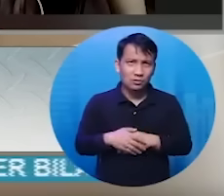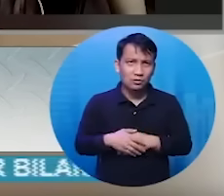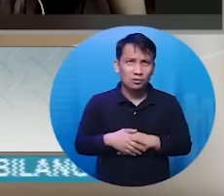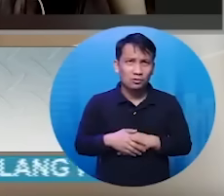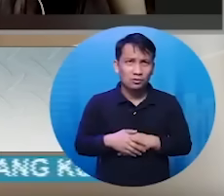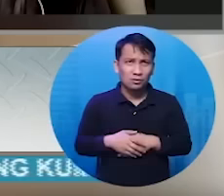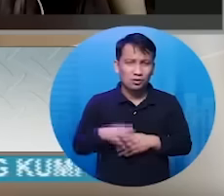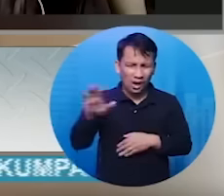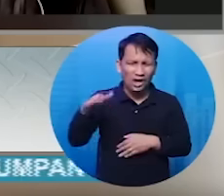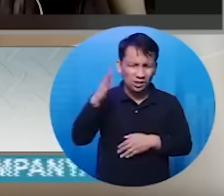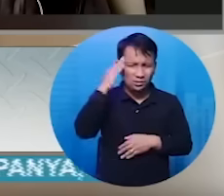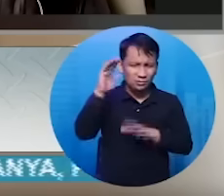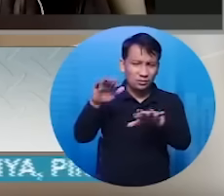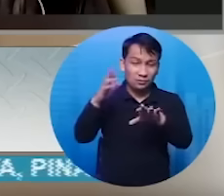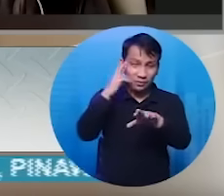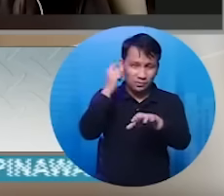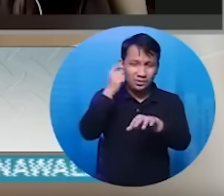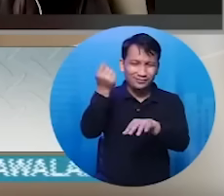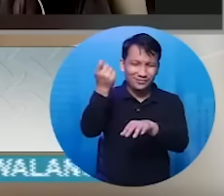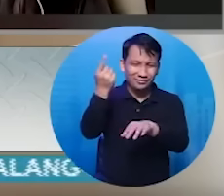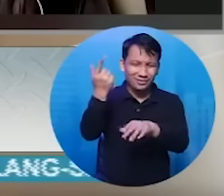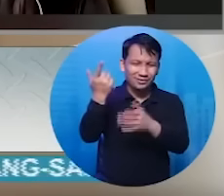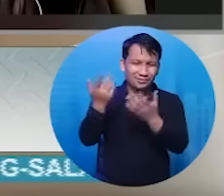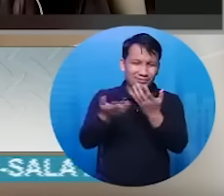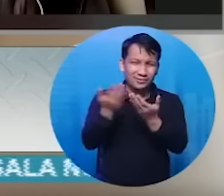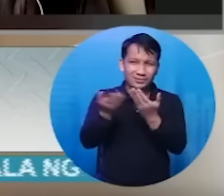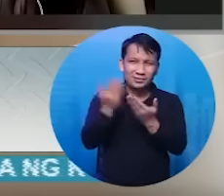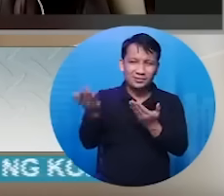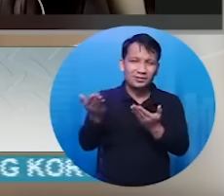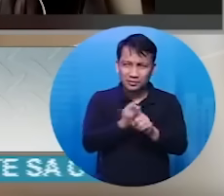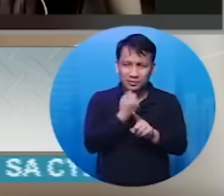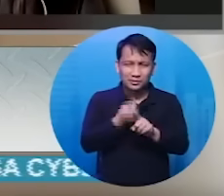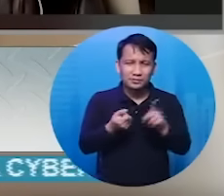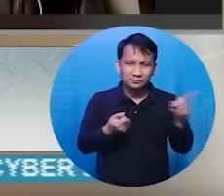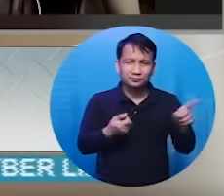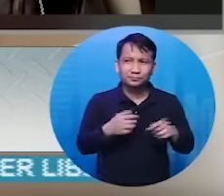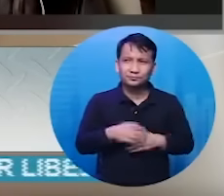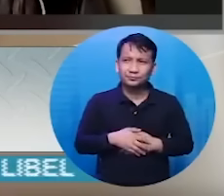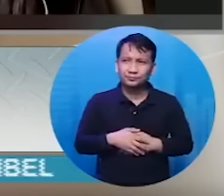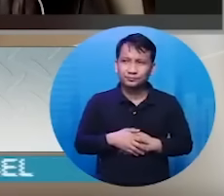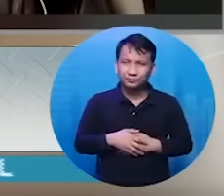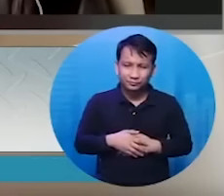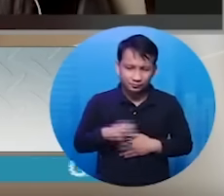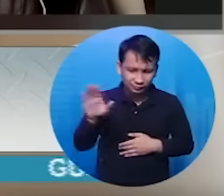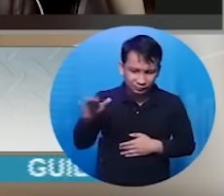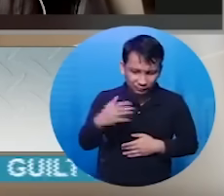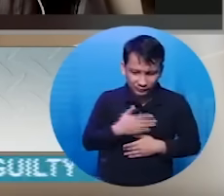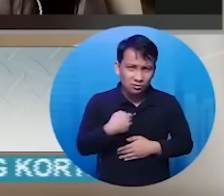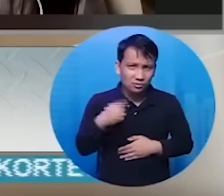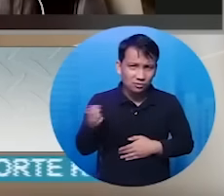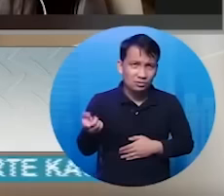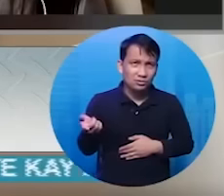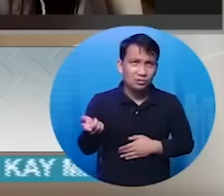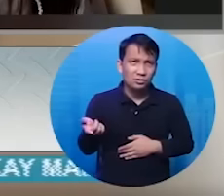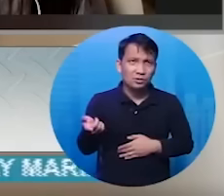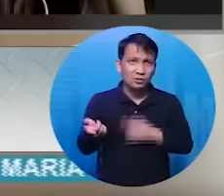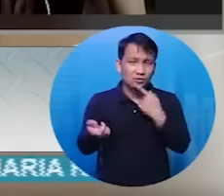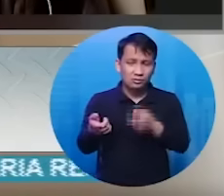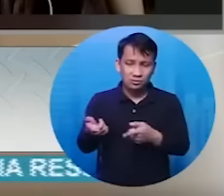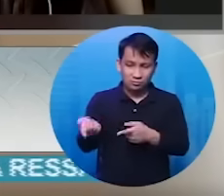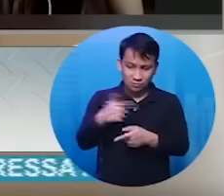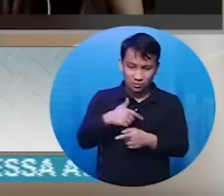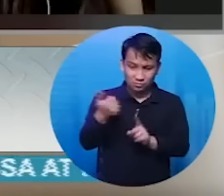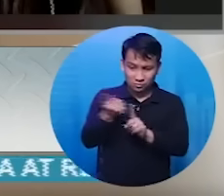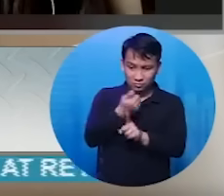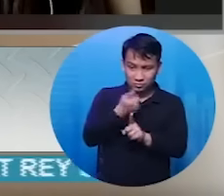get you, Chairman. Apo. Pero it's very easy for you to say that kasi hindi naman ikaw nabubugbog. Apo. Pasensya na po, Chairman, pasensya na po. Kasi kung ikaw po yung